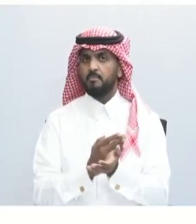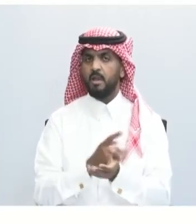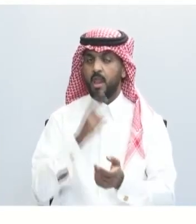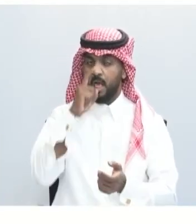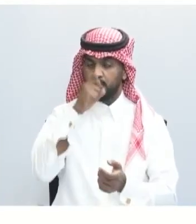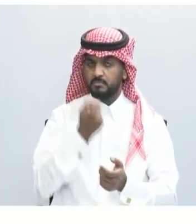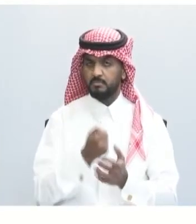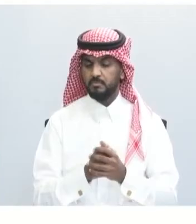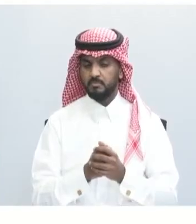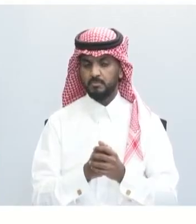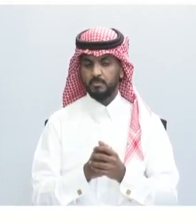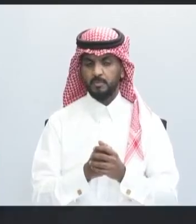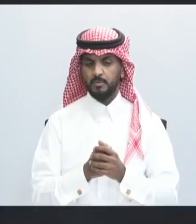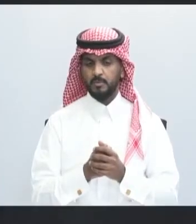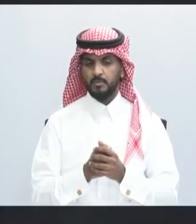نريد